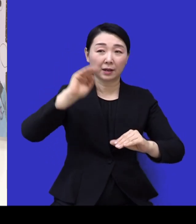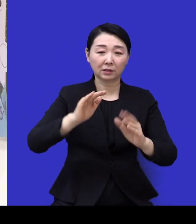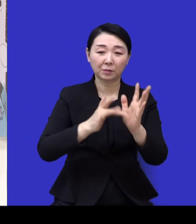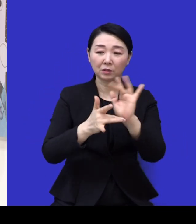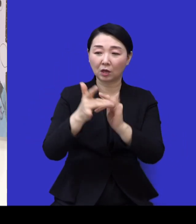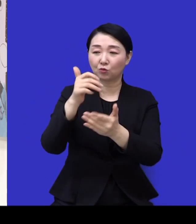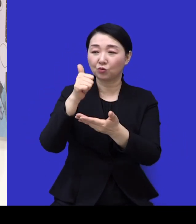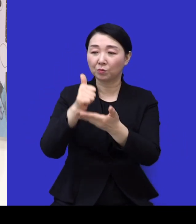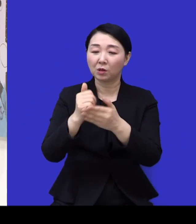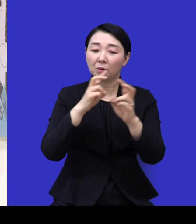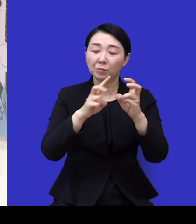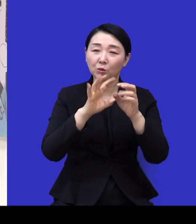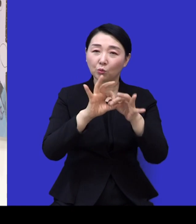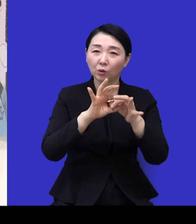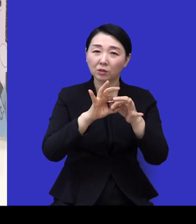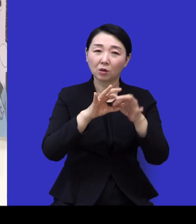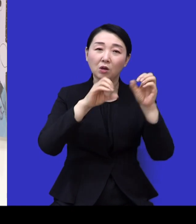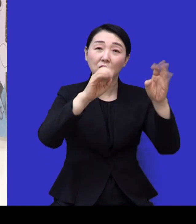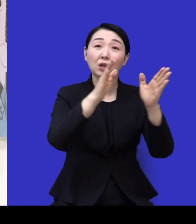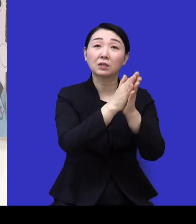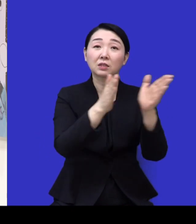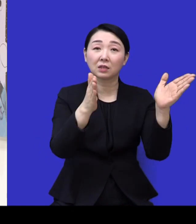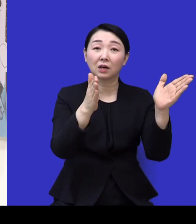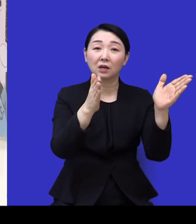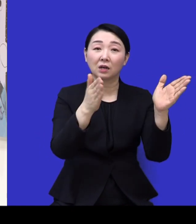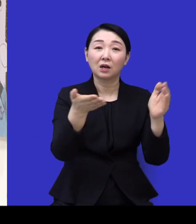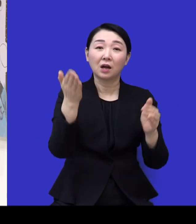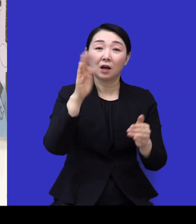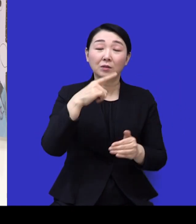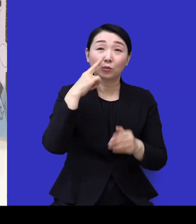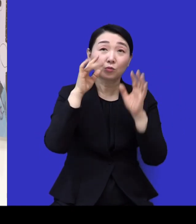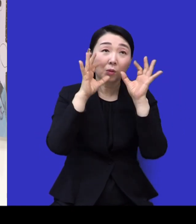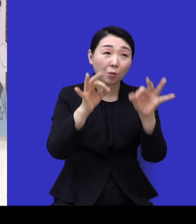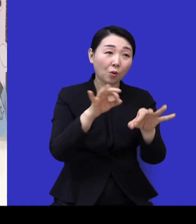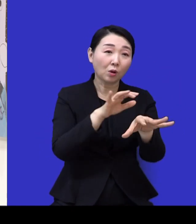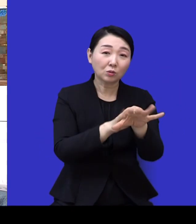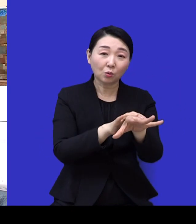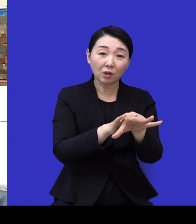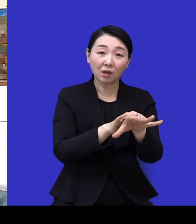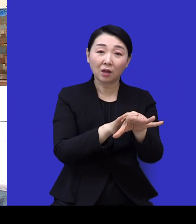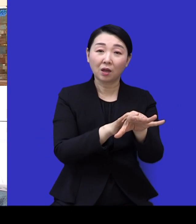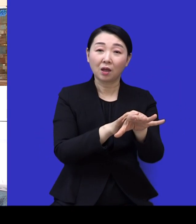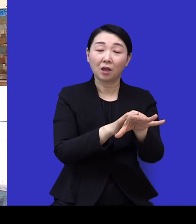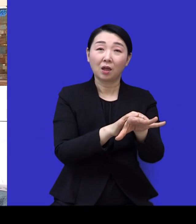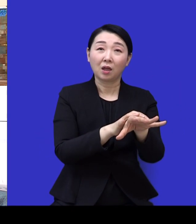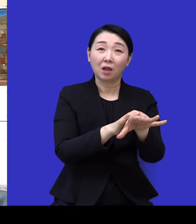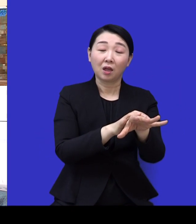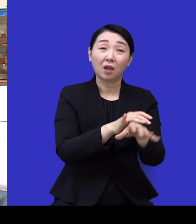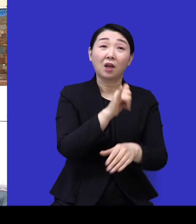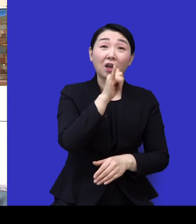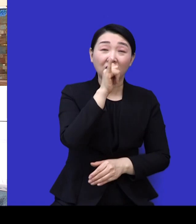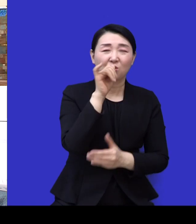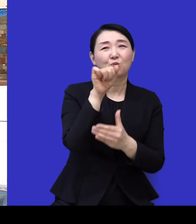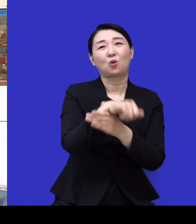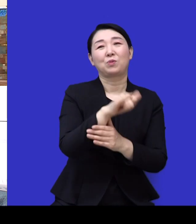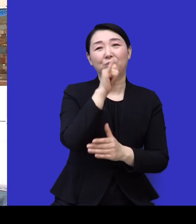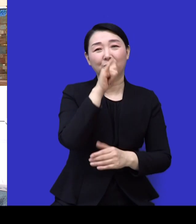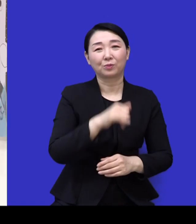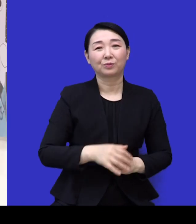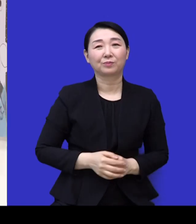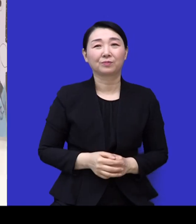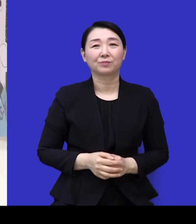일들이 처음 시작이 됐는데 정말 눈에 보이고 손에 잡히는 그런 열매들이 있었어요. 예.